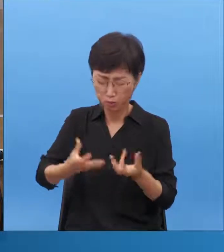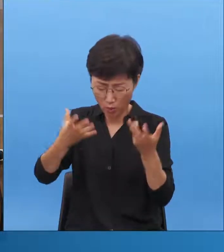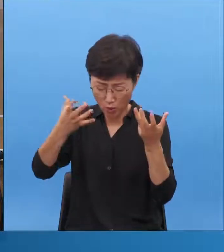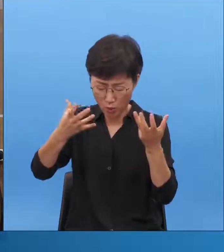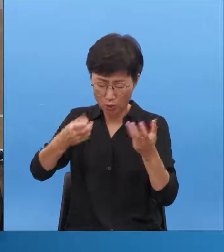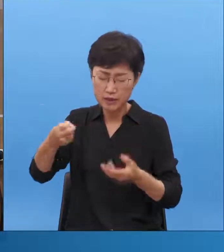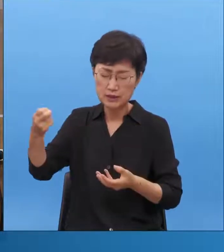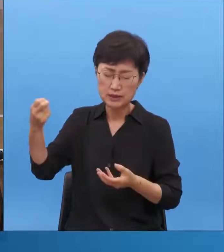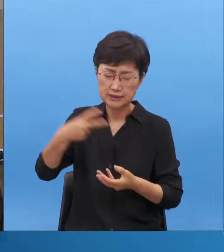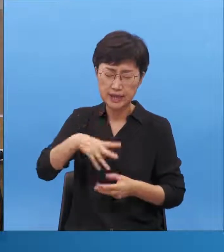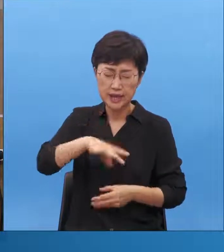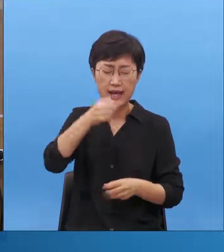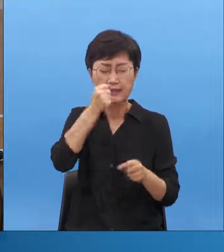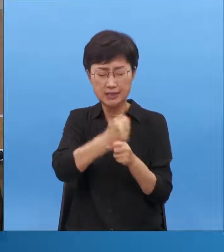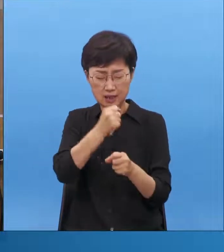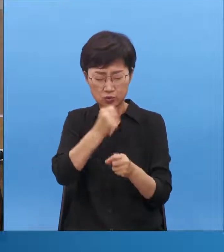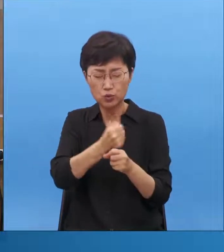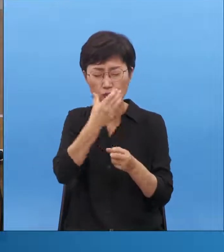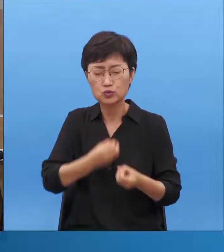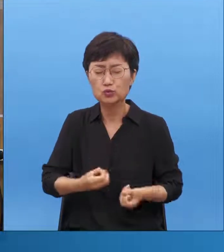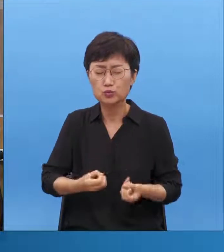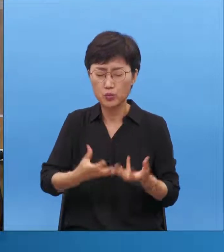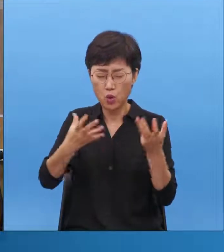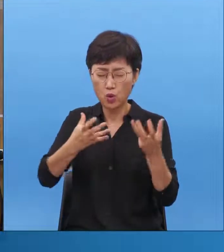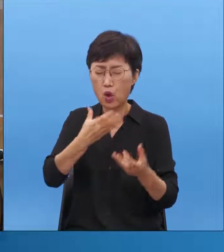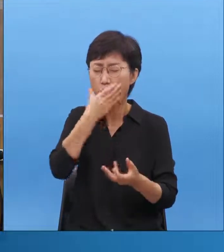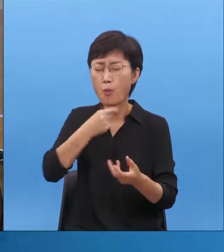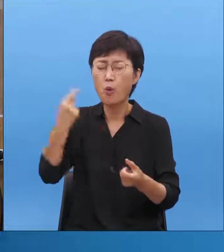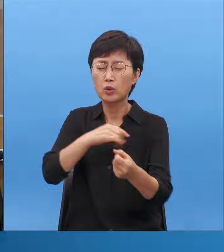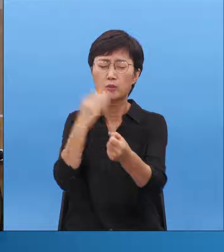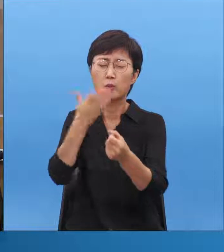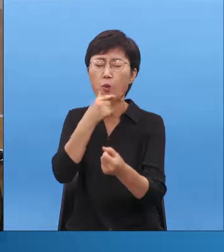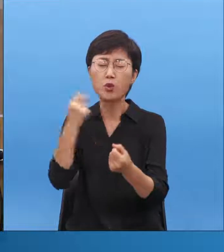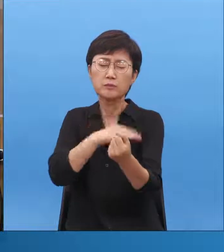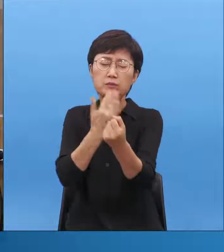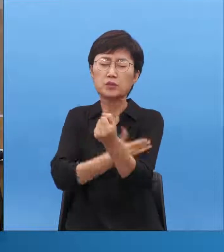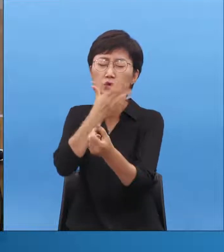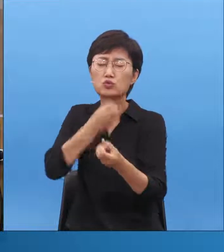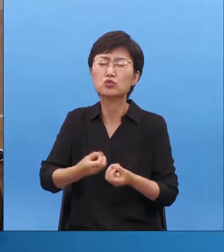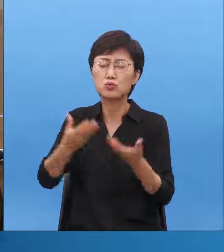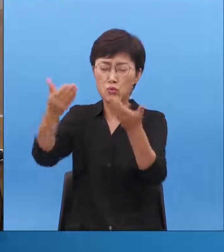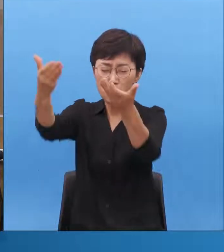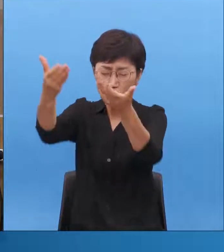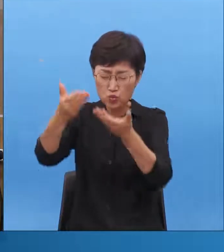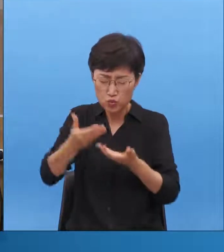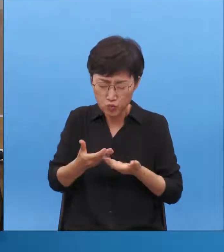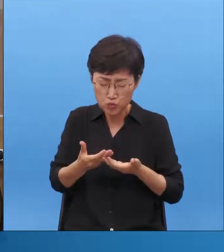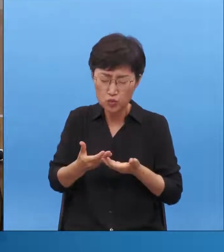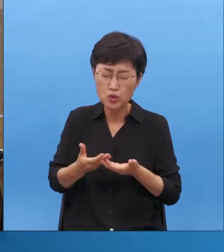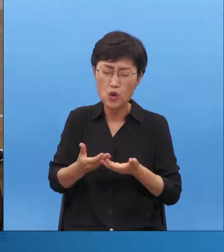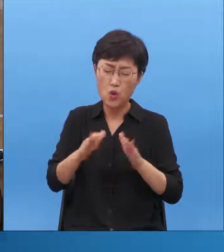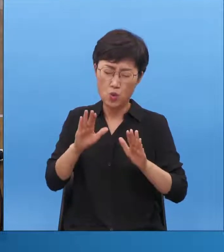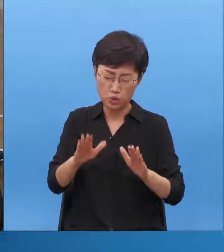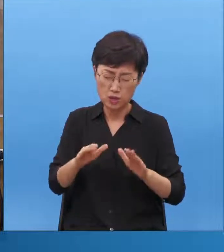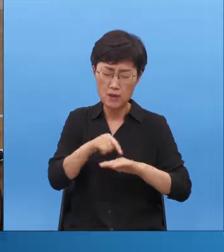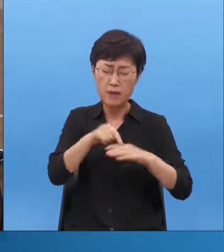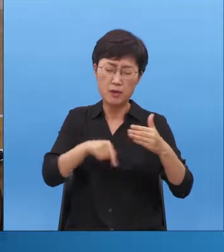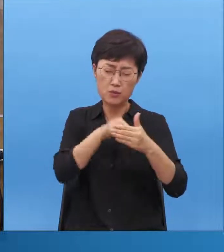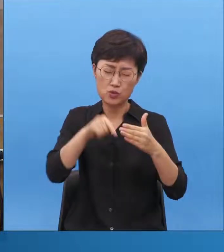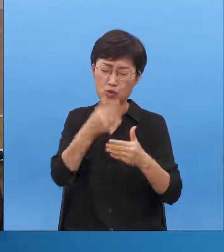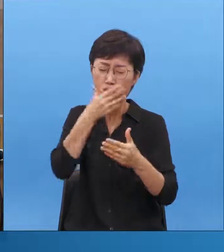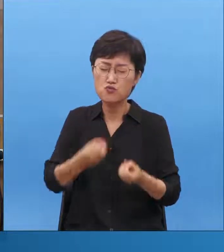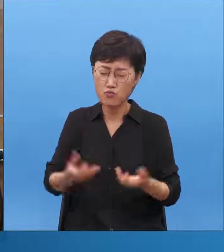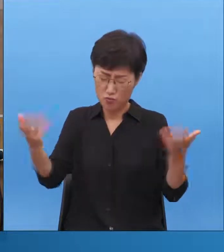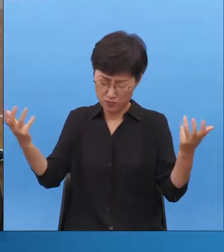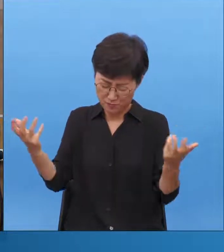복음의 능력의 축복을 오늘 예배드리는 하나님의 자녀 마음속에 임하도록 축복하여 주옵소서. May the blessings of the triune God's